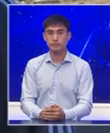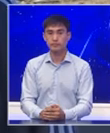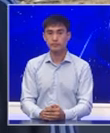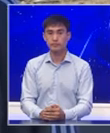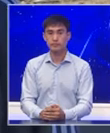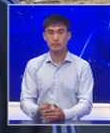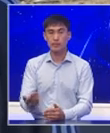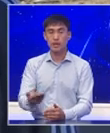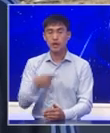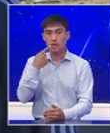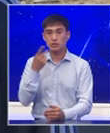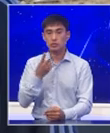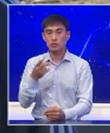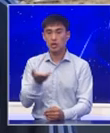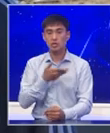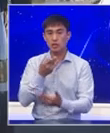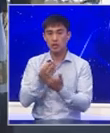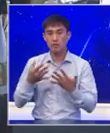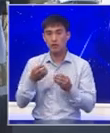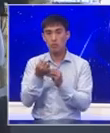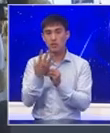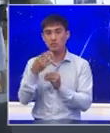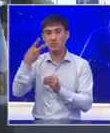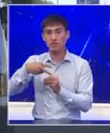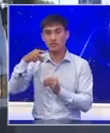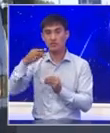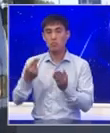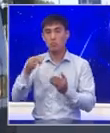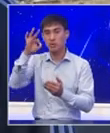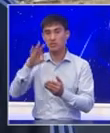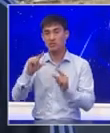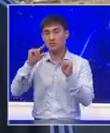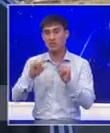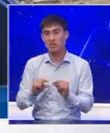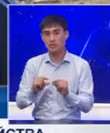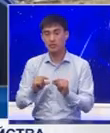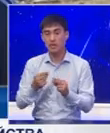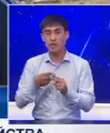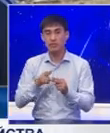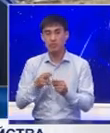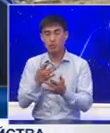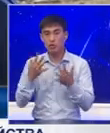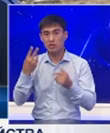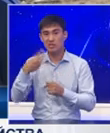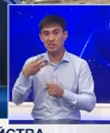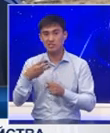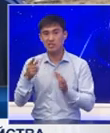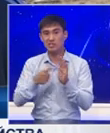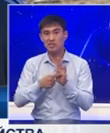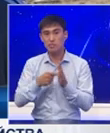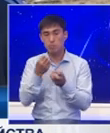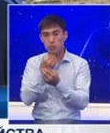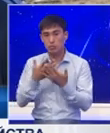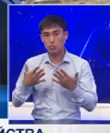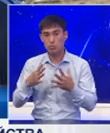стоит отметить наши товары на 15-20 процентов ниже рыночной стоимости в ассортименте более 37 видов продуктов